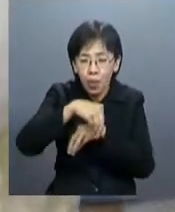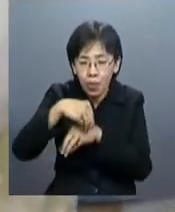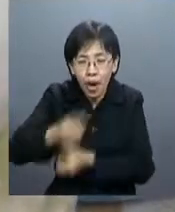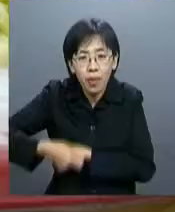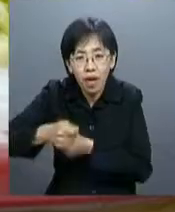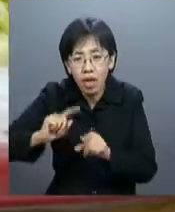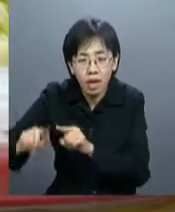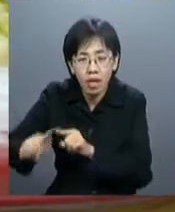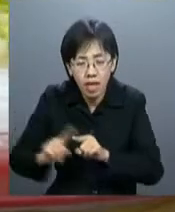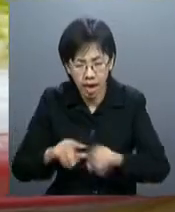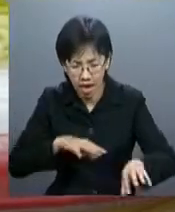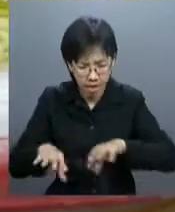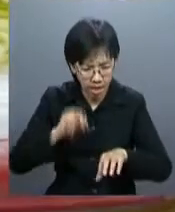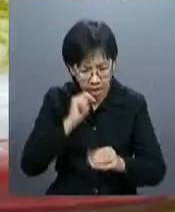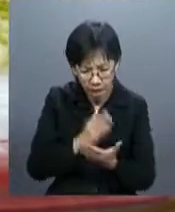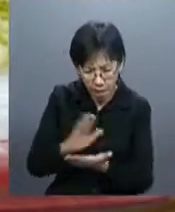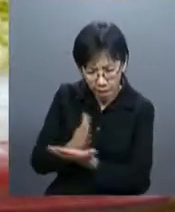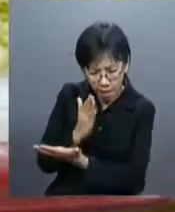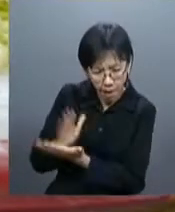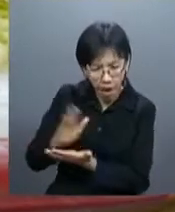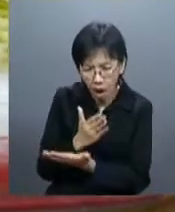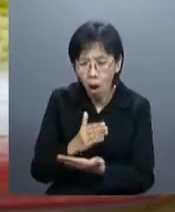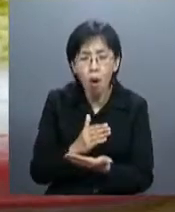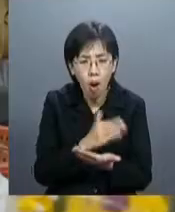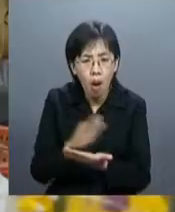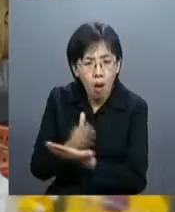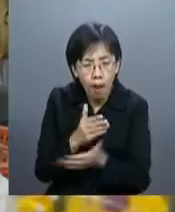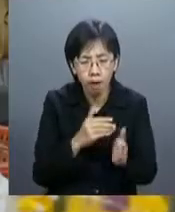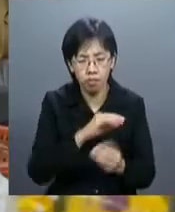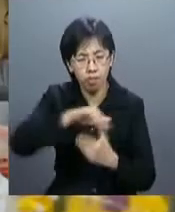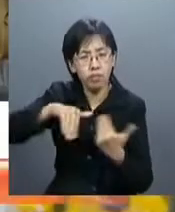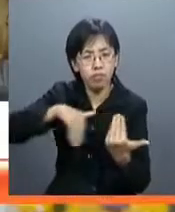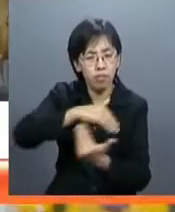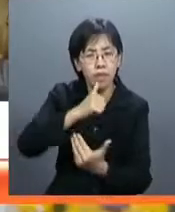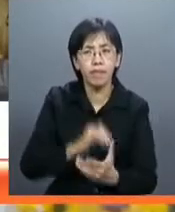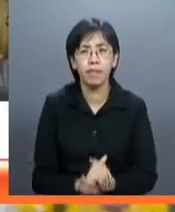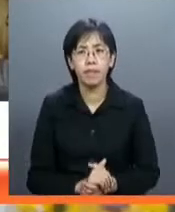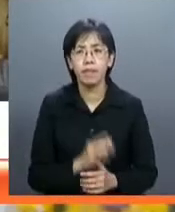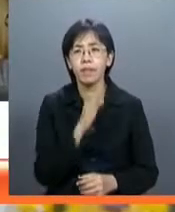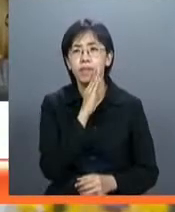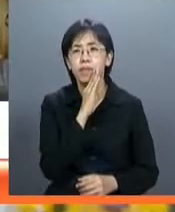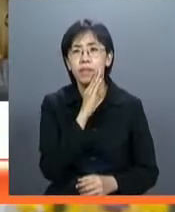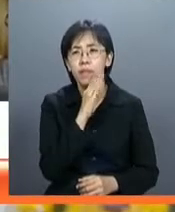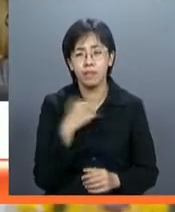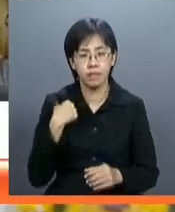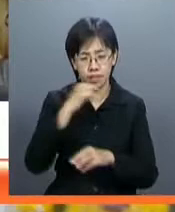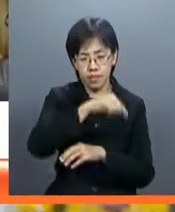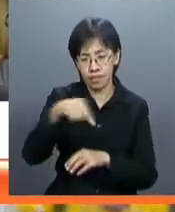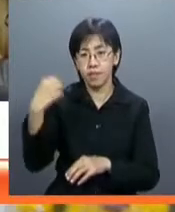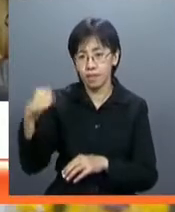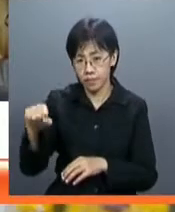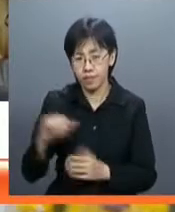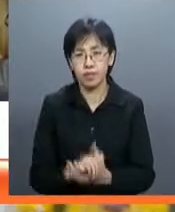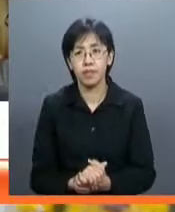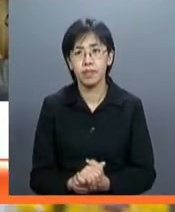เริ่มต้องมีการจัดการแบ่งน้ำเพื่อใช้สอยให้ทั่วถึงในแต่ละแปลง สมมติว่ามี10เจ้าทำสวน